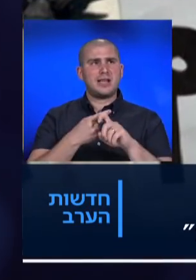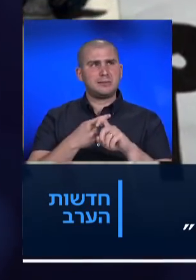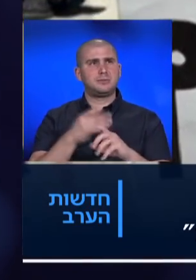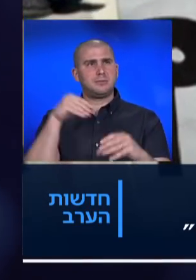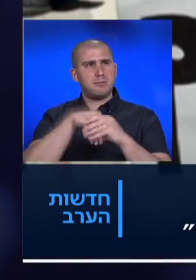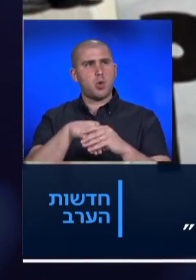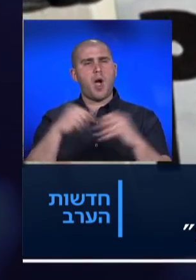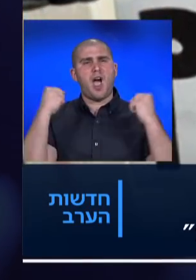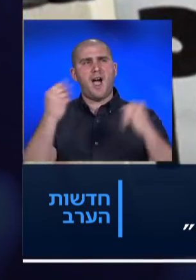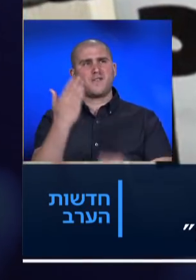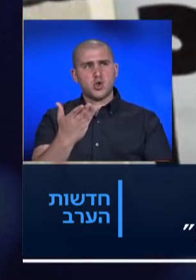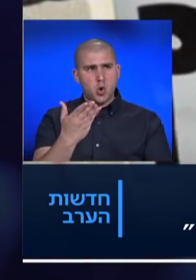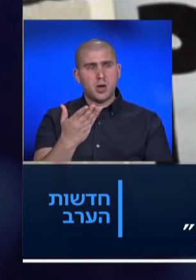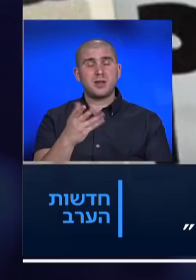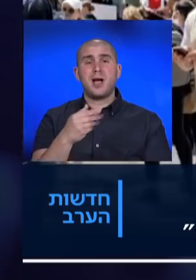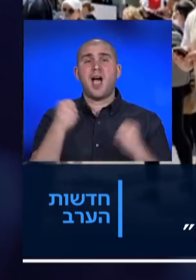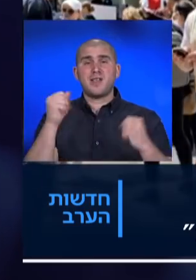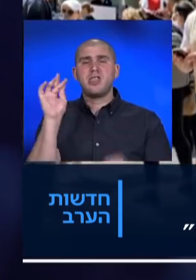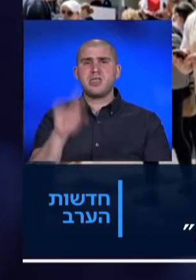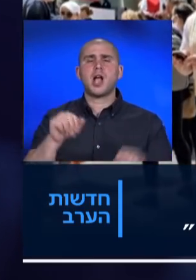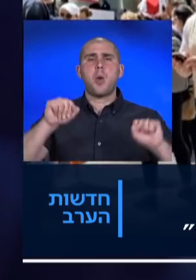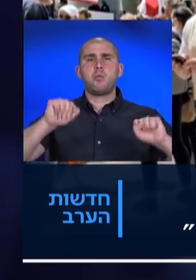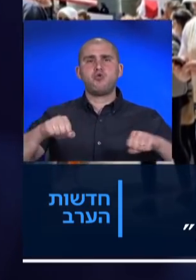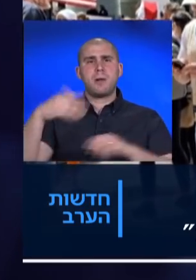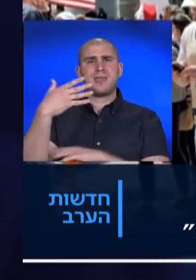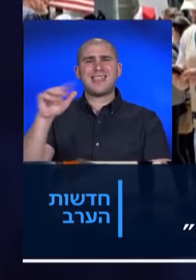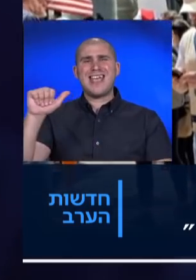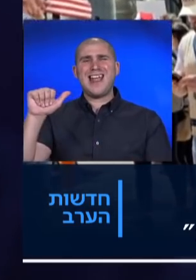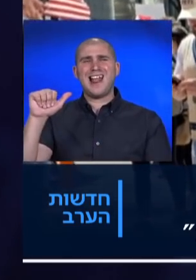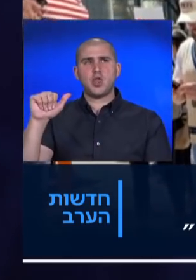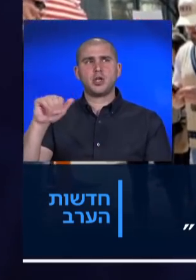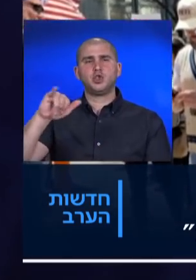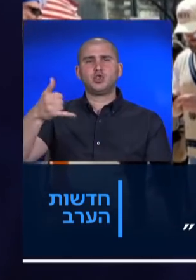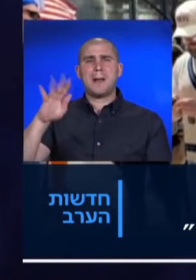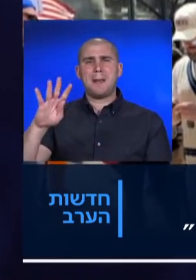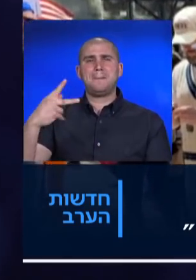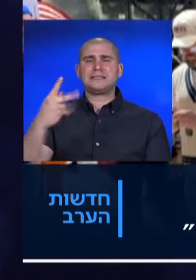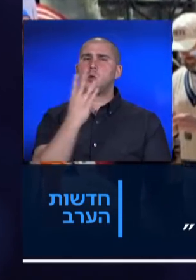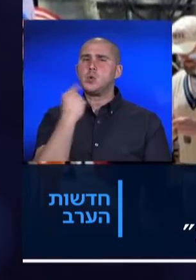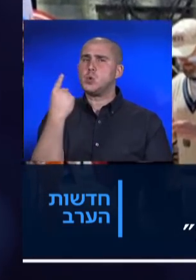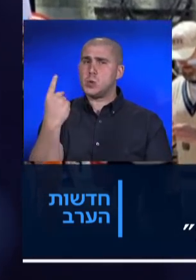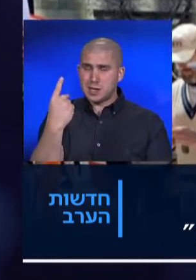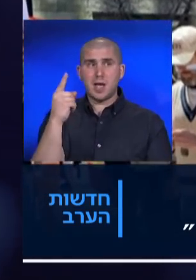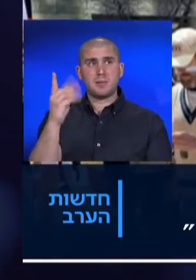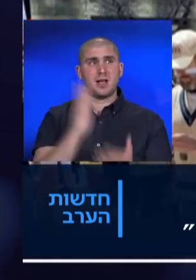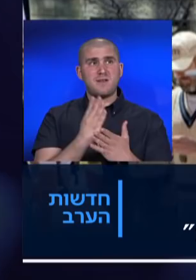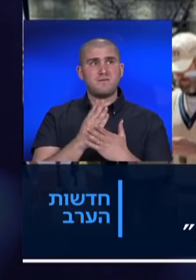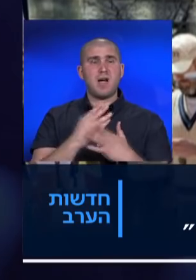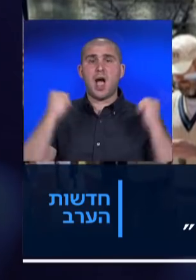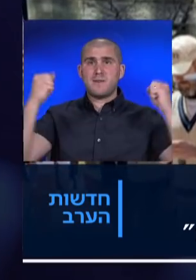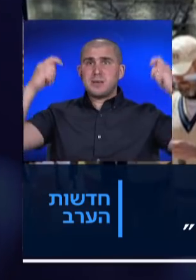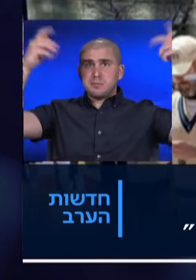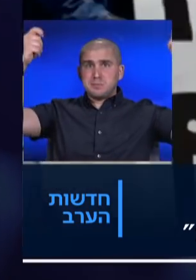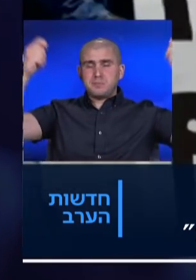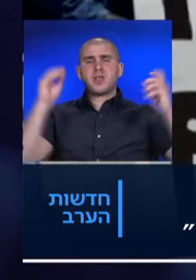האלה. בהפגנה נגד מושל מדינת אילינוי, ג'יי בי פריצקר, שהוא יהודי, נשאו המפגינים שלט שעליו נכתב